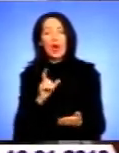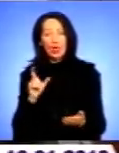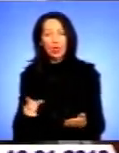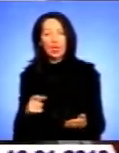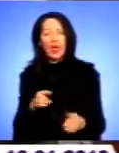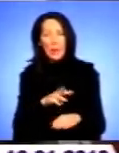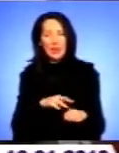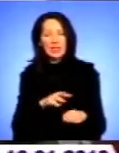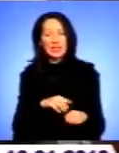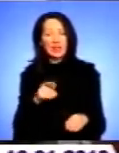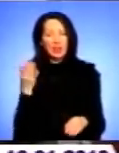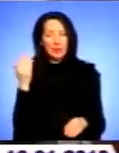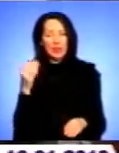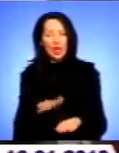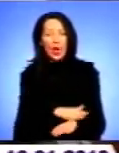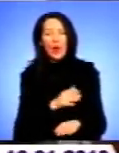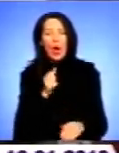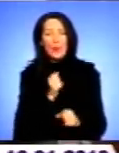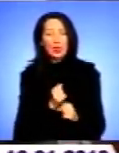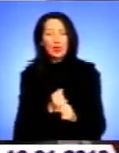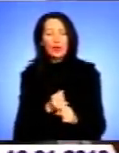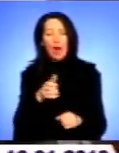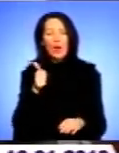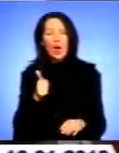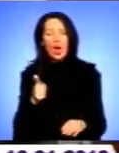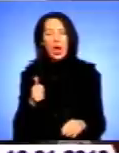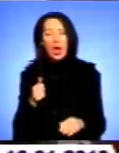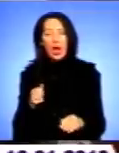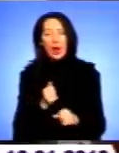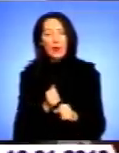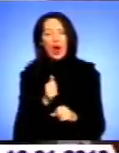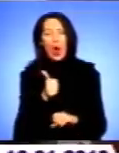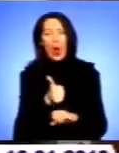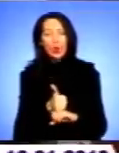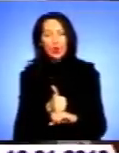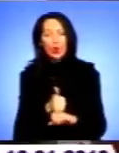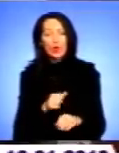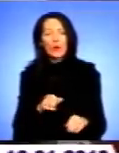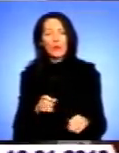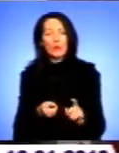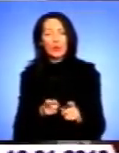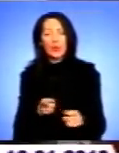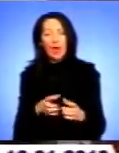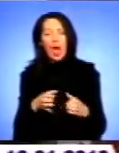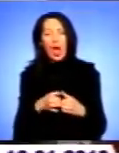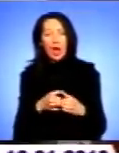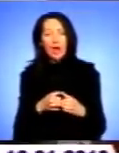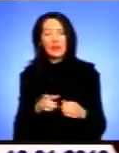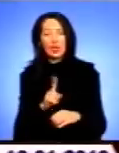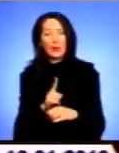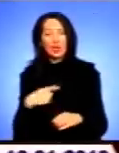Тернопільщини. Тривалий час він працював та очолював управління Державної служби боротьби з економічною злочинністю управління МВС України в Тернопільській